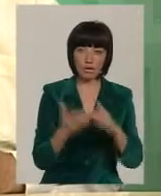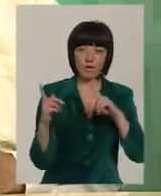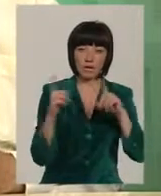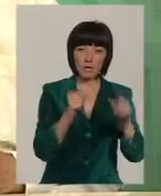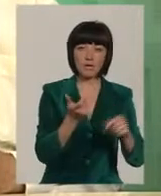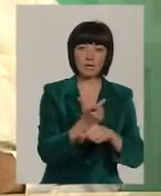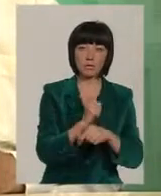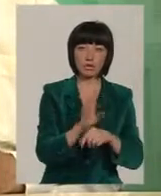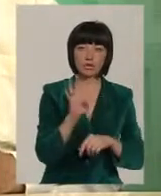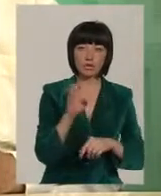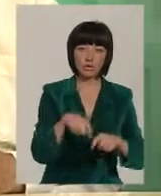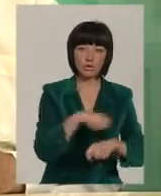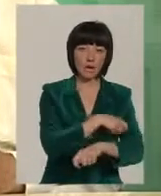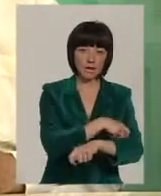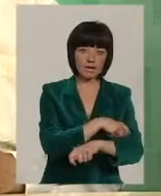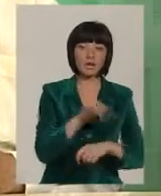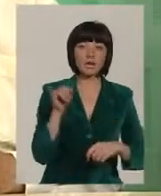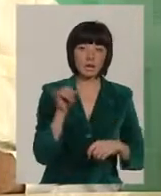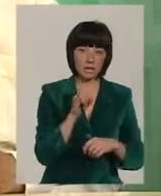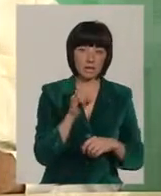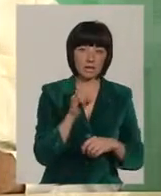відплили більше 400 метрів від берега та